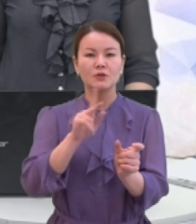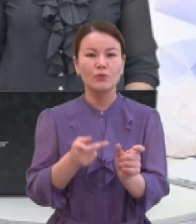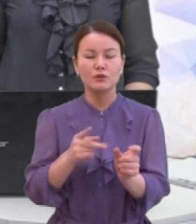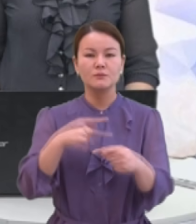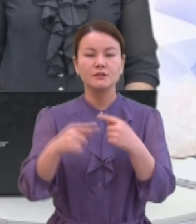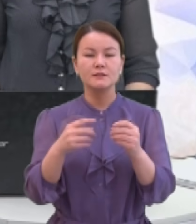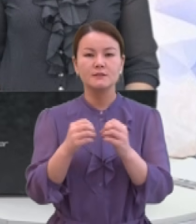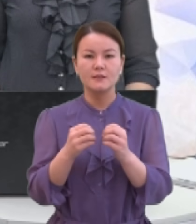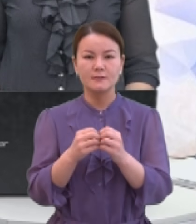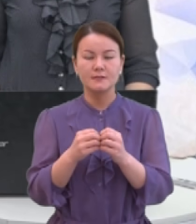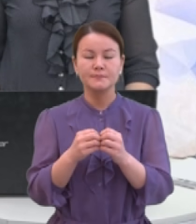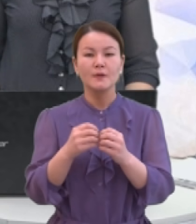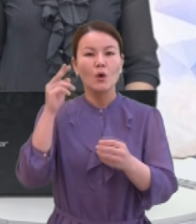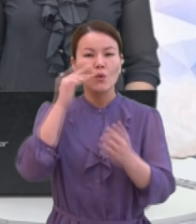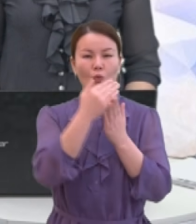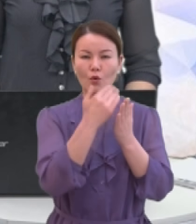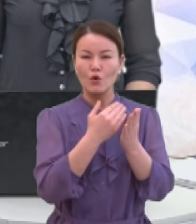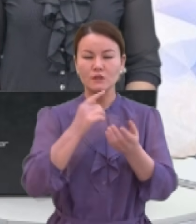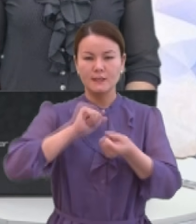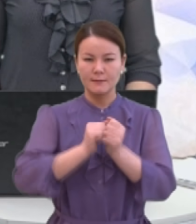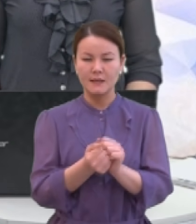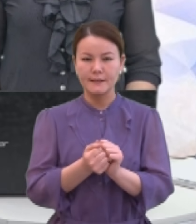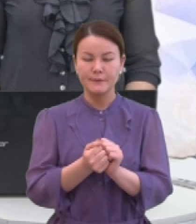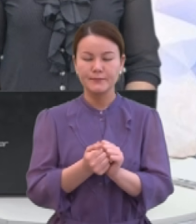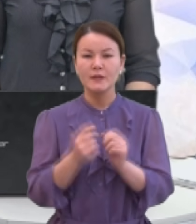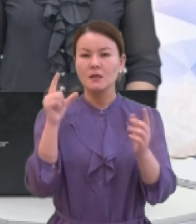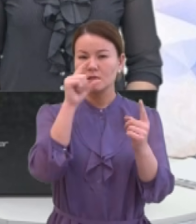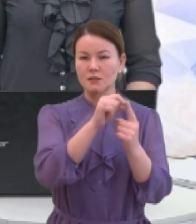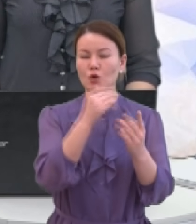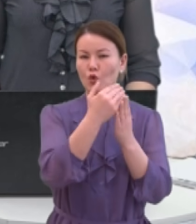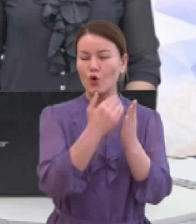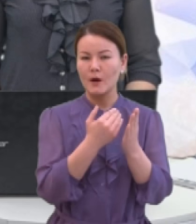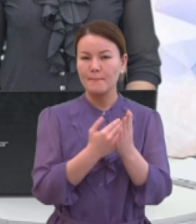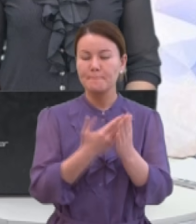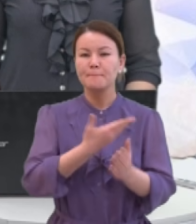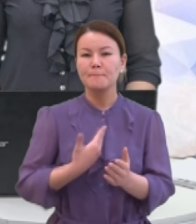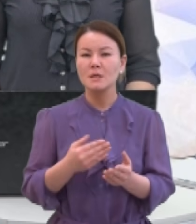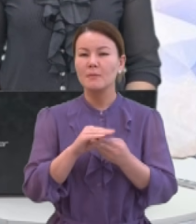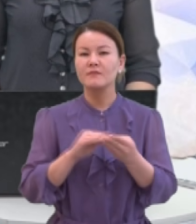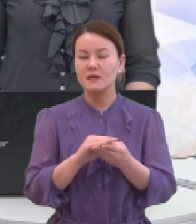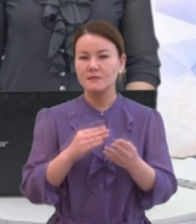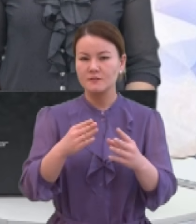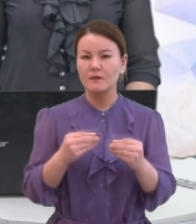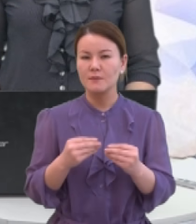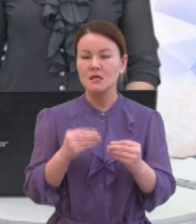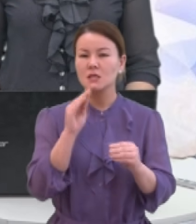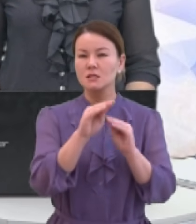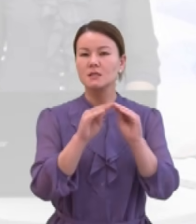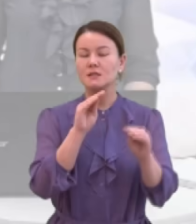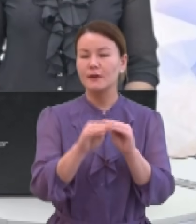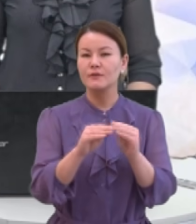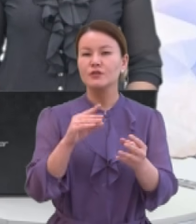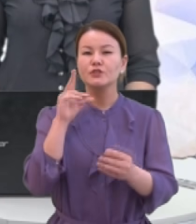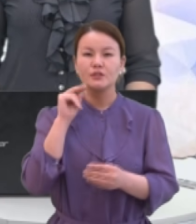урок закрепление цели урока мы повторим с вами состав чисел